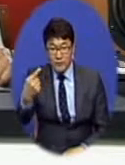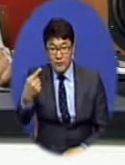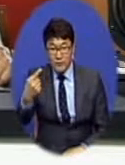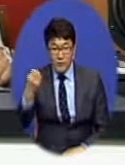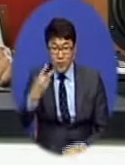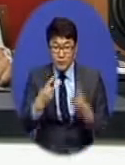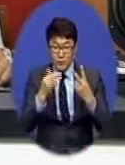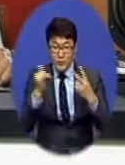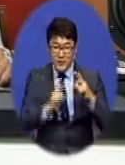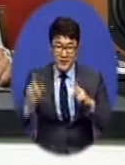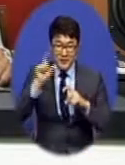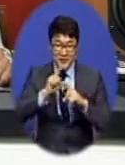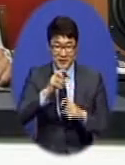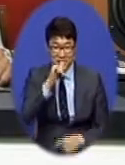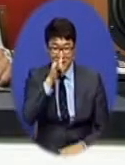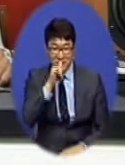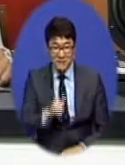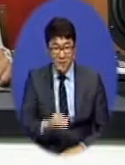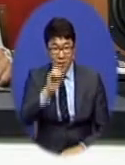010-1961님, 그리고 또 두 분 더 네. 계시죠? 네. 네.